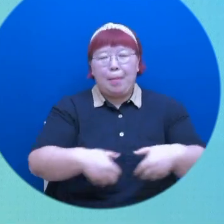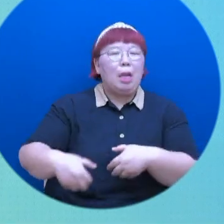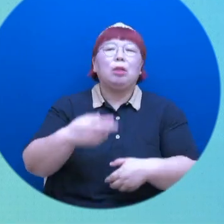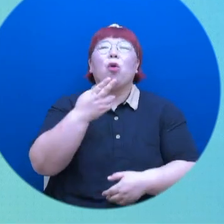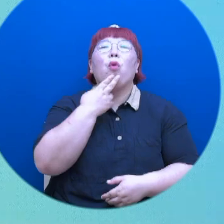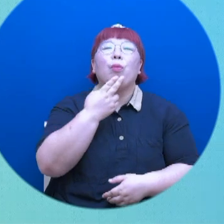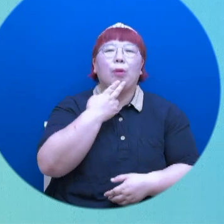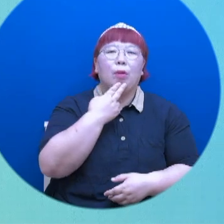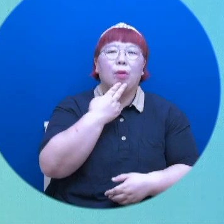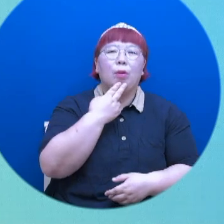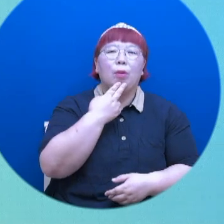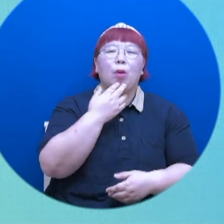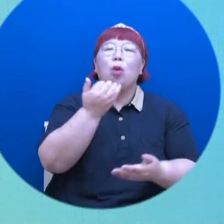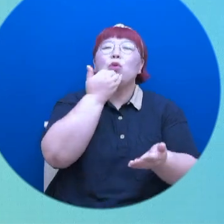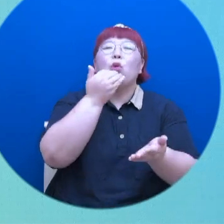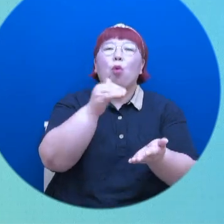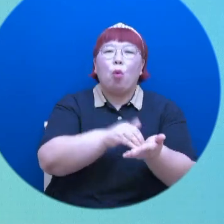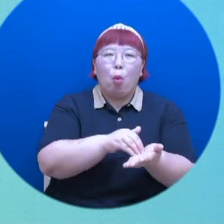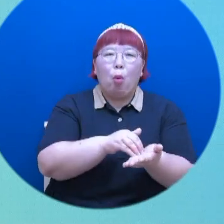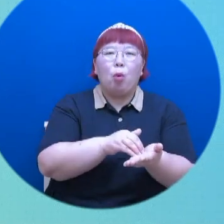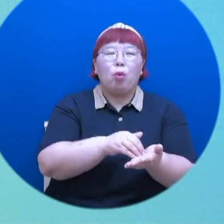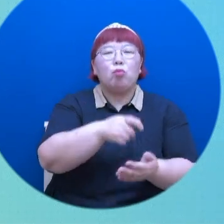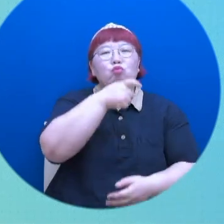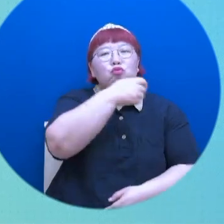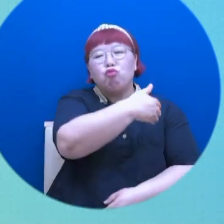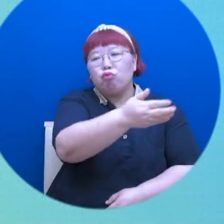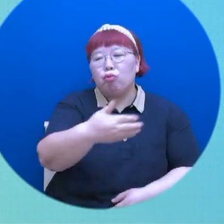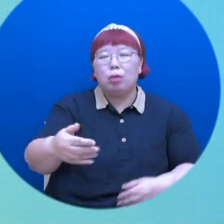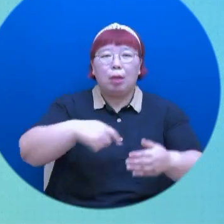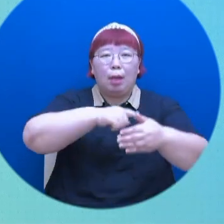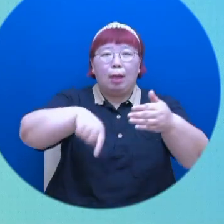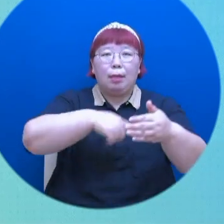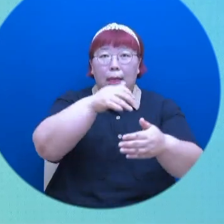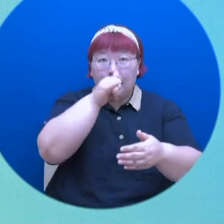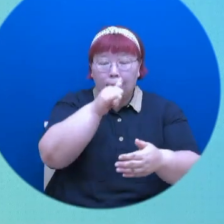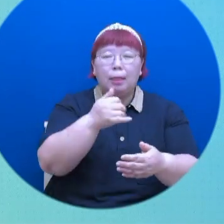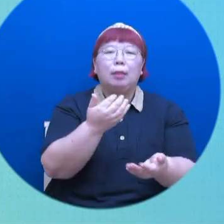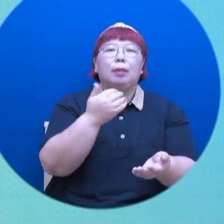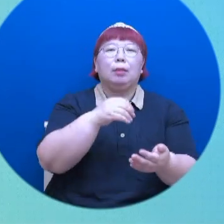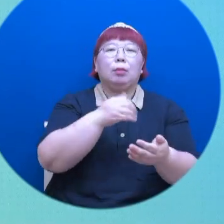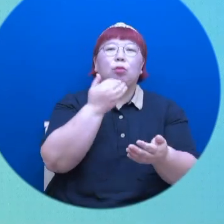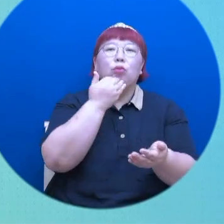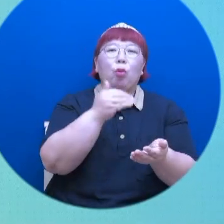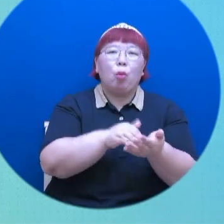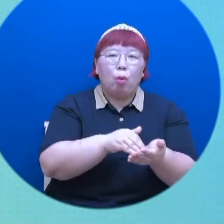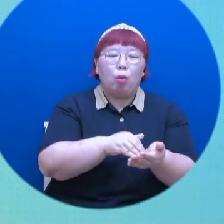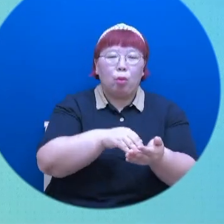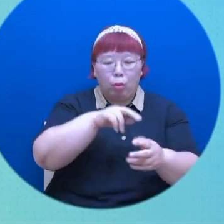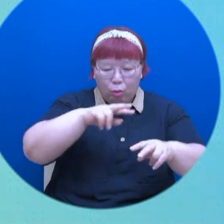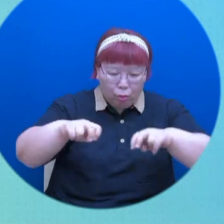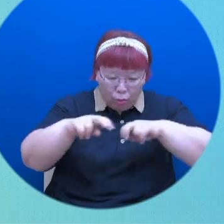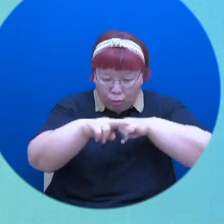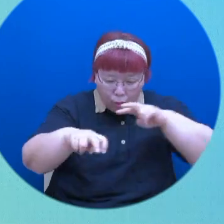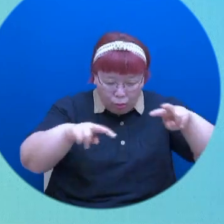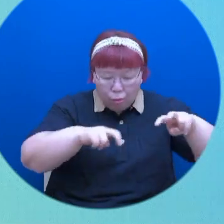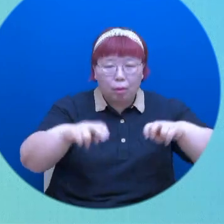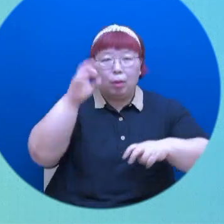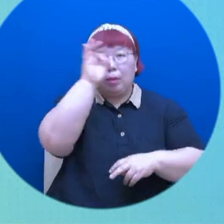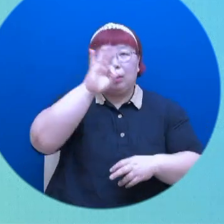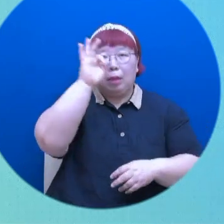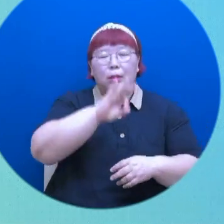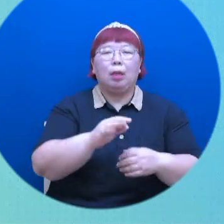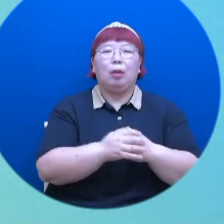고르기 시작해요. 돌을 고르던 다윗, 움츠려 있던 다윗이 벌떡